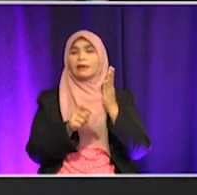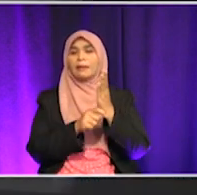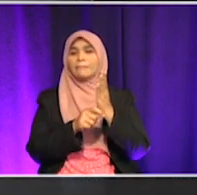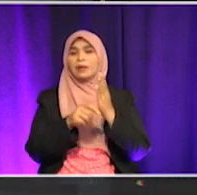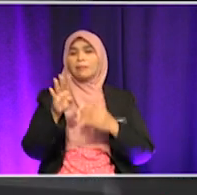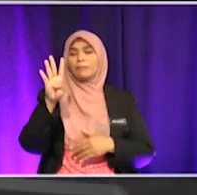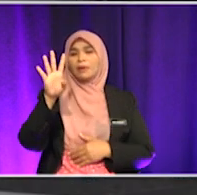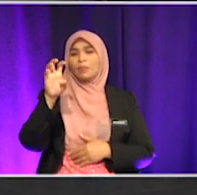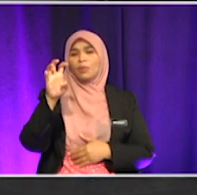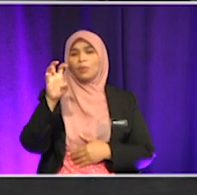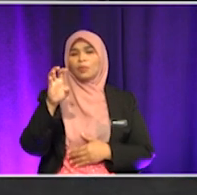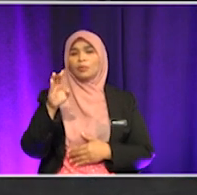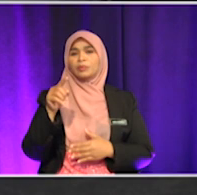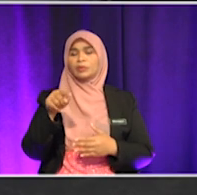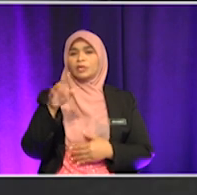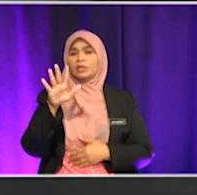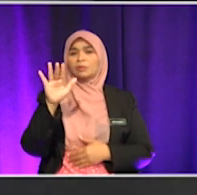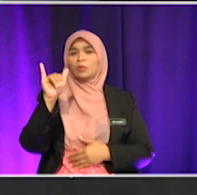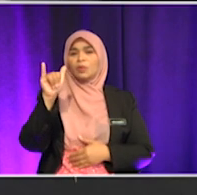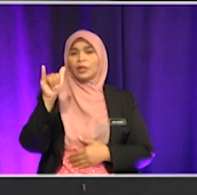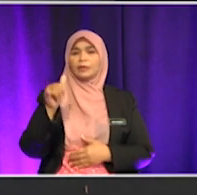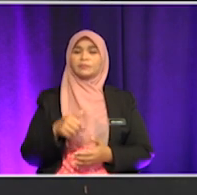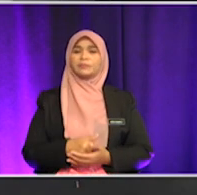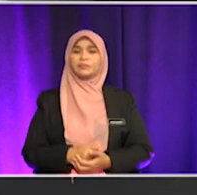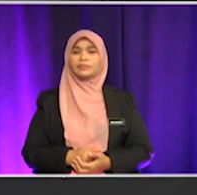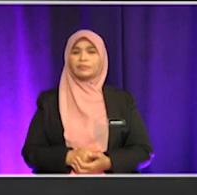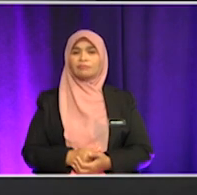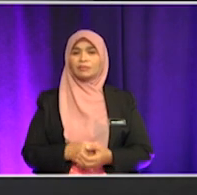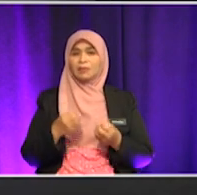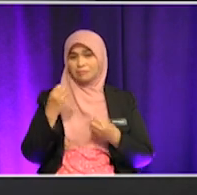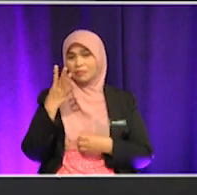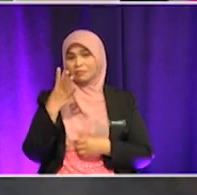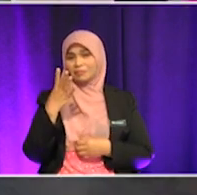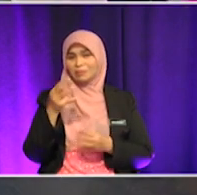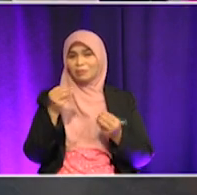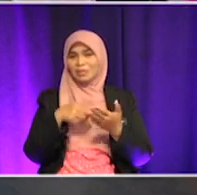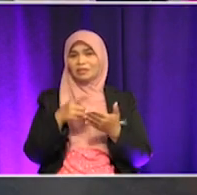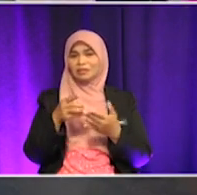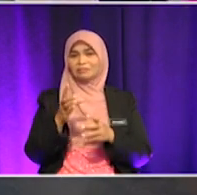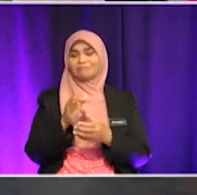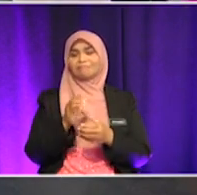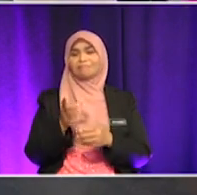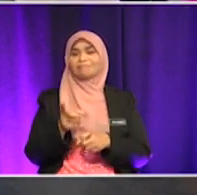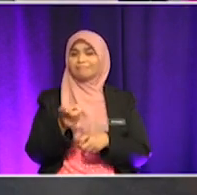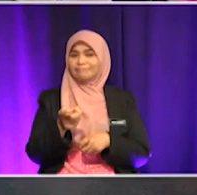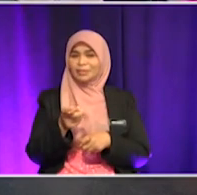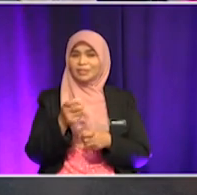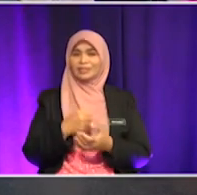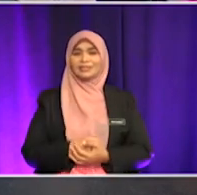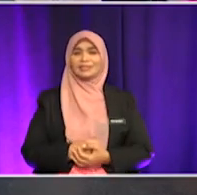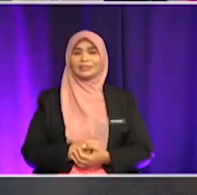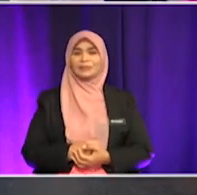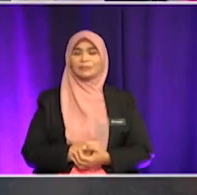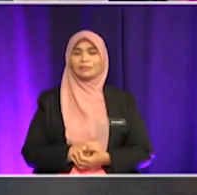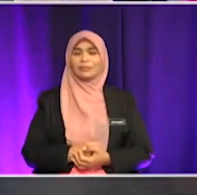40.5 Y. Tepat sekali Najwa. Okey, berapa mata ganjaran kita nak bagi dekat Najwa ni? Cikgu yang putuskan berapa? Okey, kita